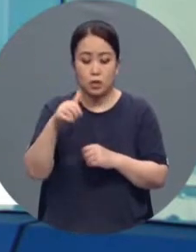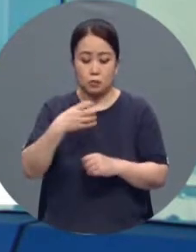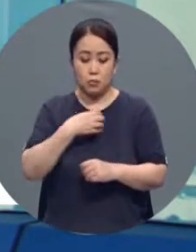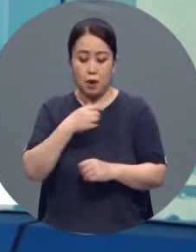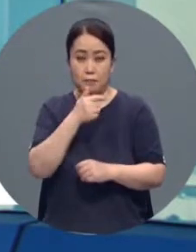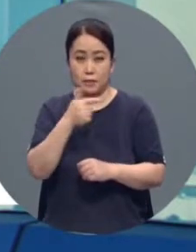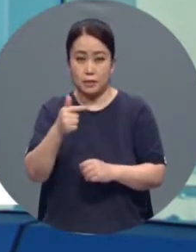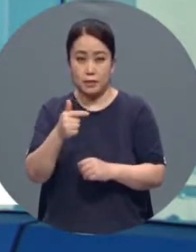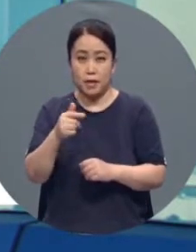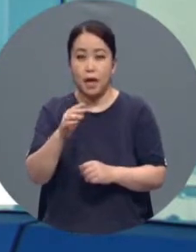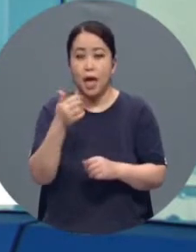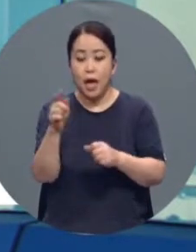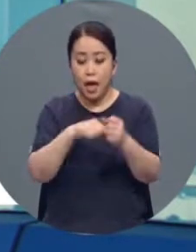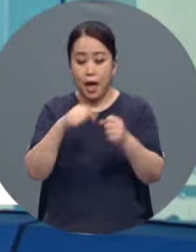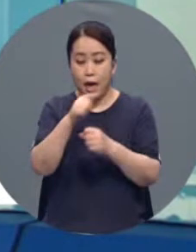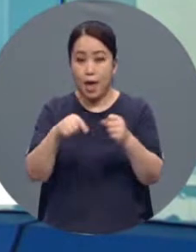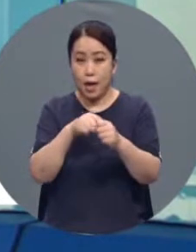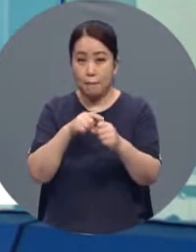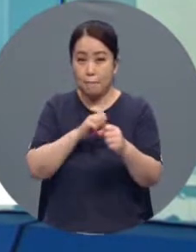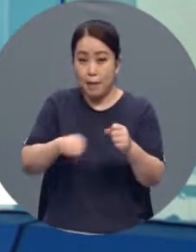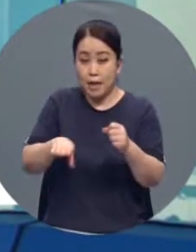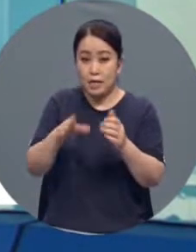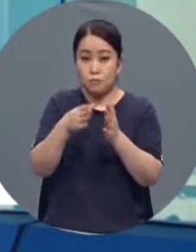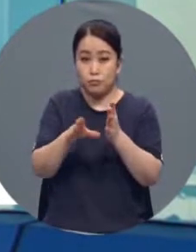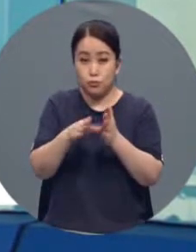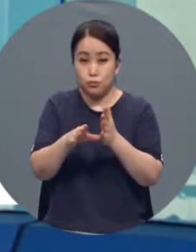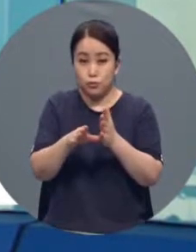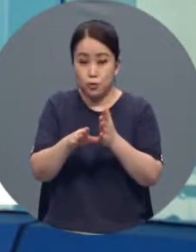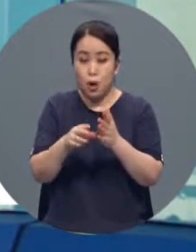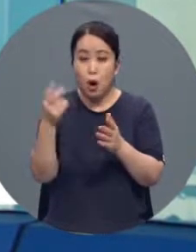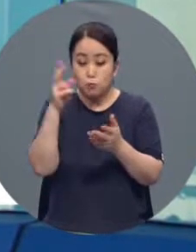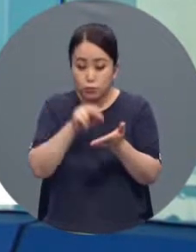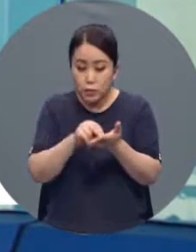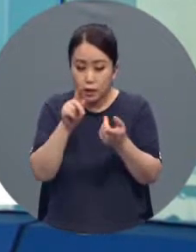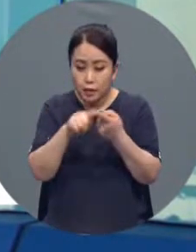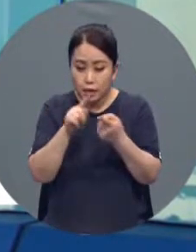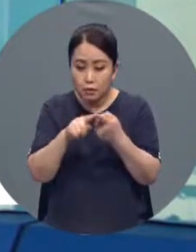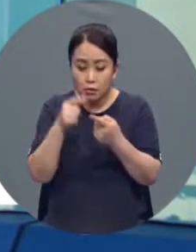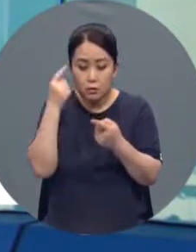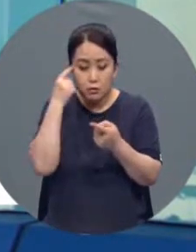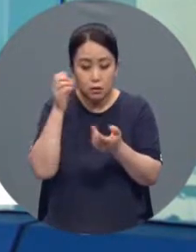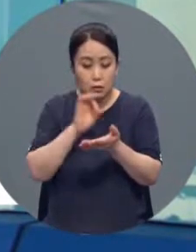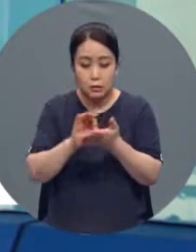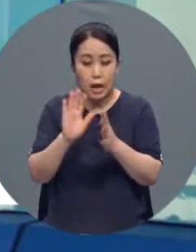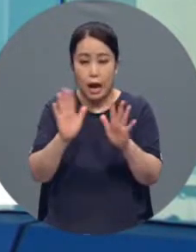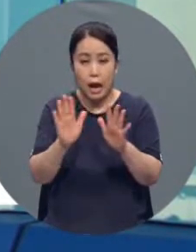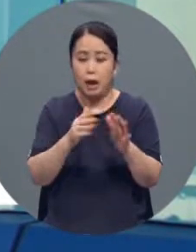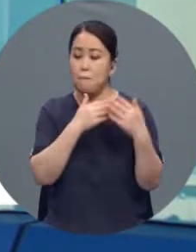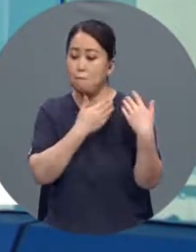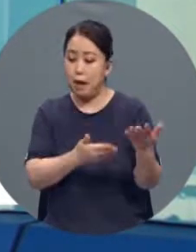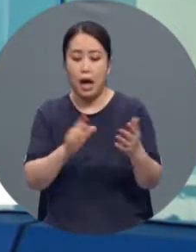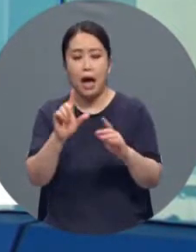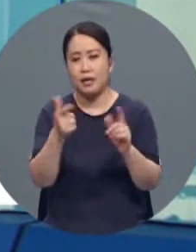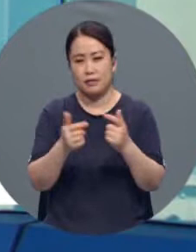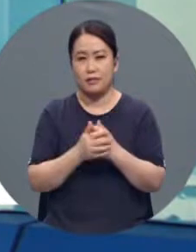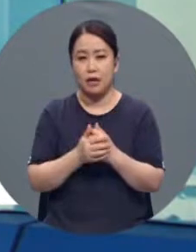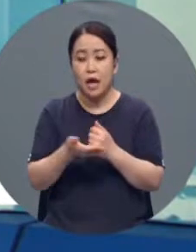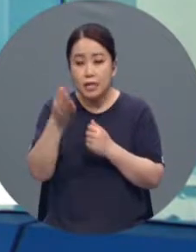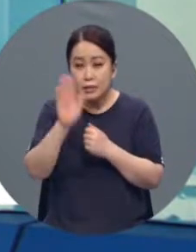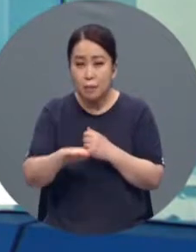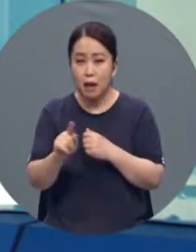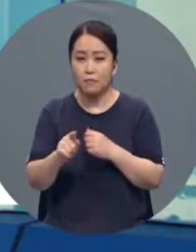아닙니다. 하지만 일방적인 정책 추진과 비공개 또 말 바꾸기로 그 시도는 번번이